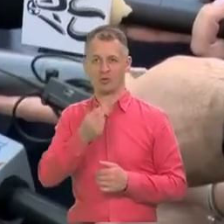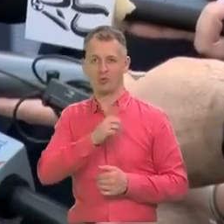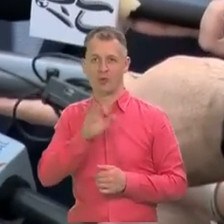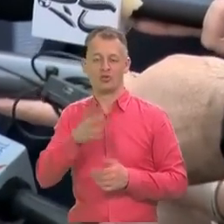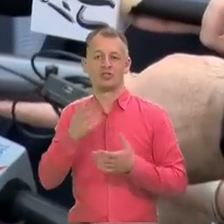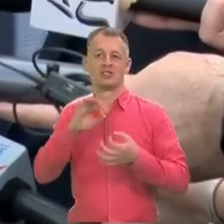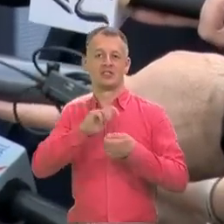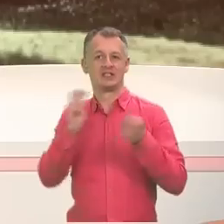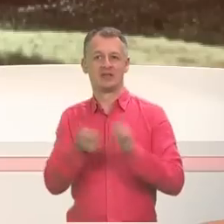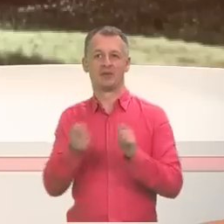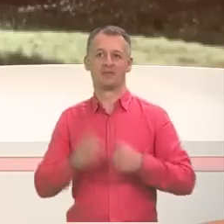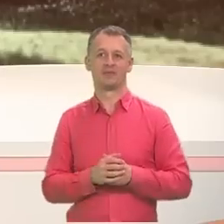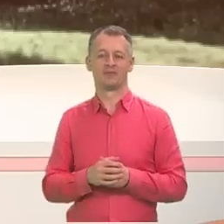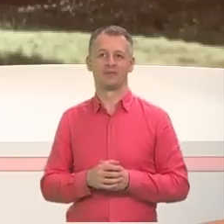schimb.